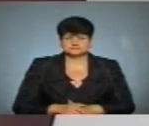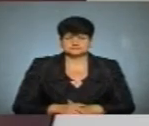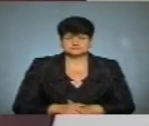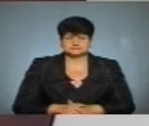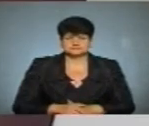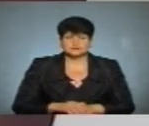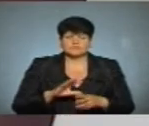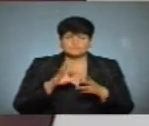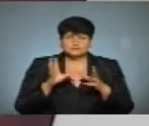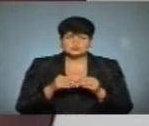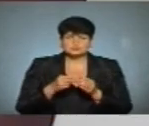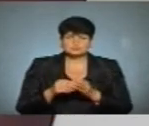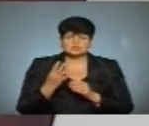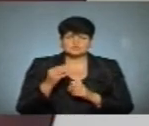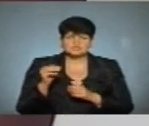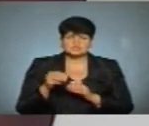Всього закупили